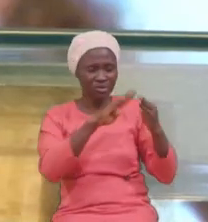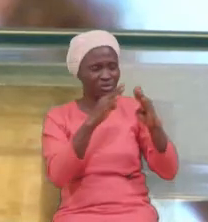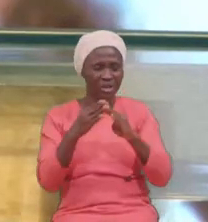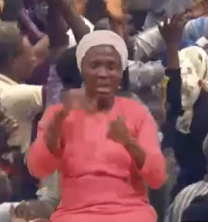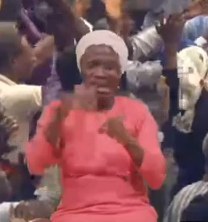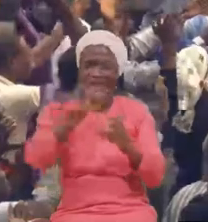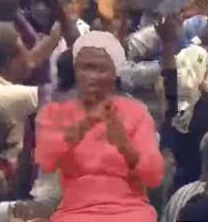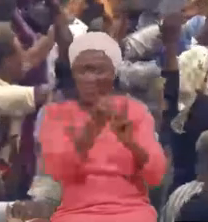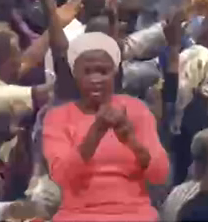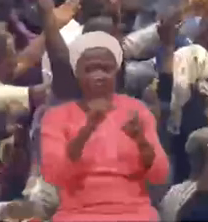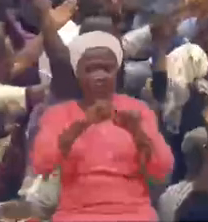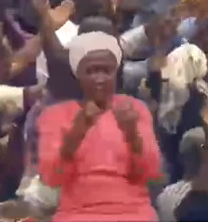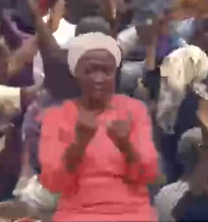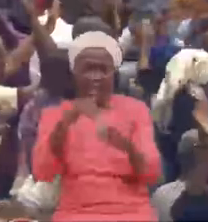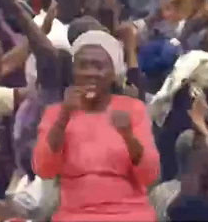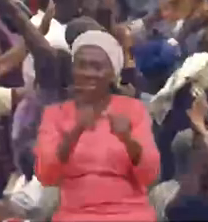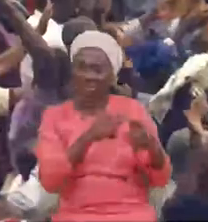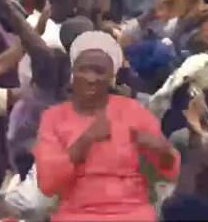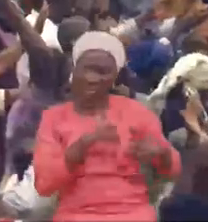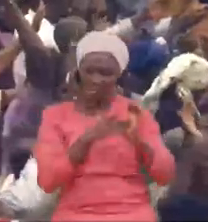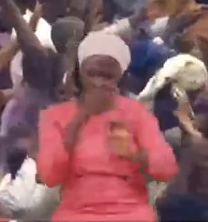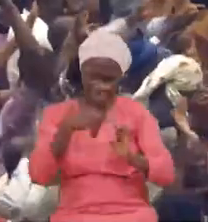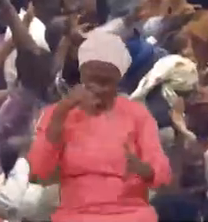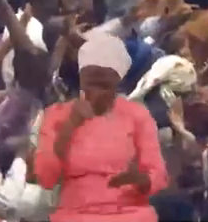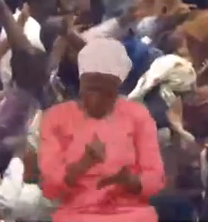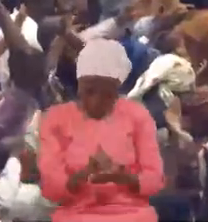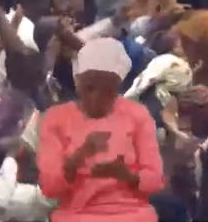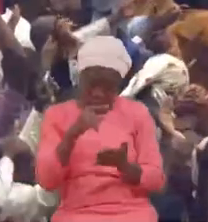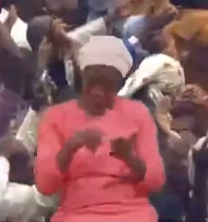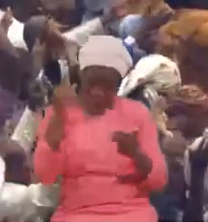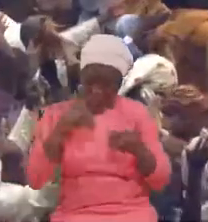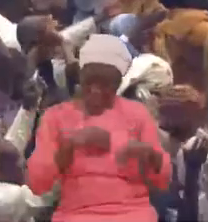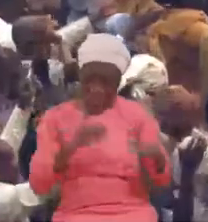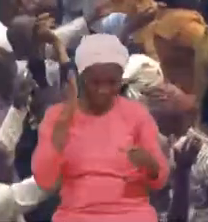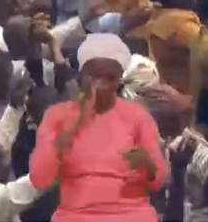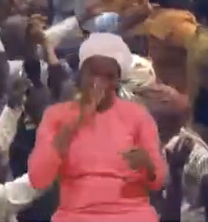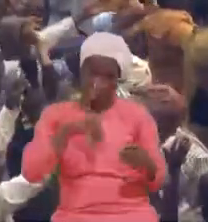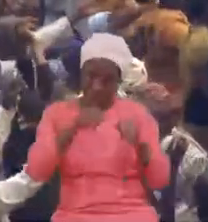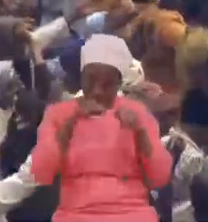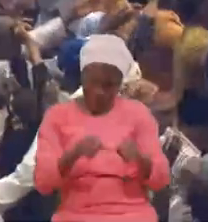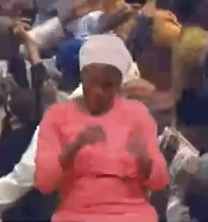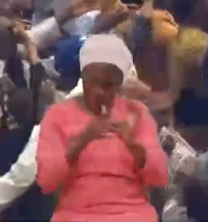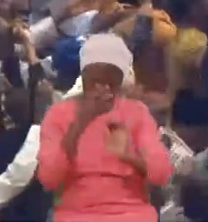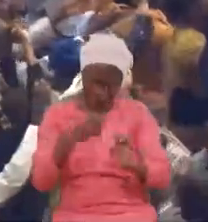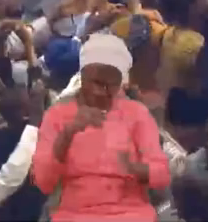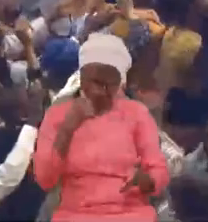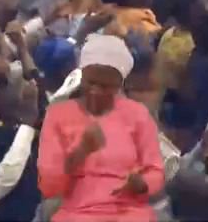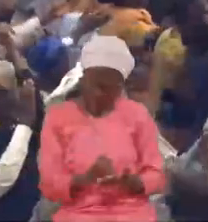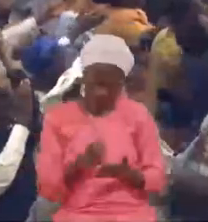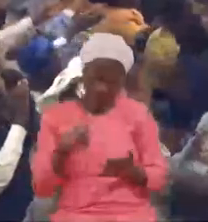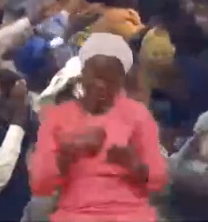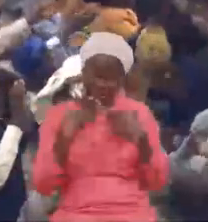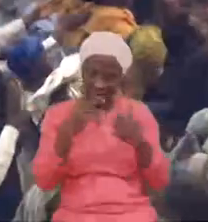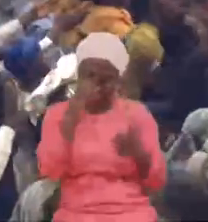société, que ce soit dans chaque cœur au nom de Jésus. Ce que tu as fait sera permanent. Nous te